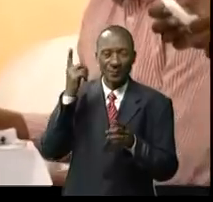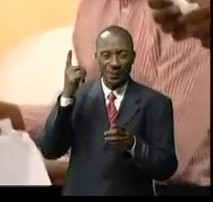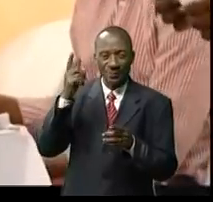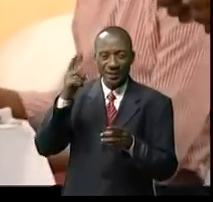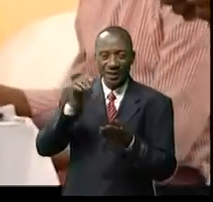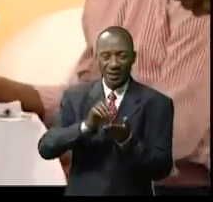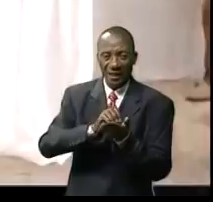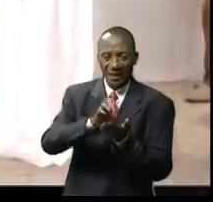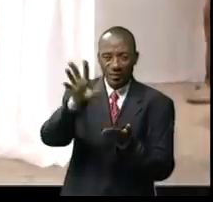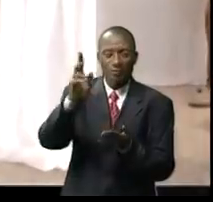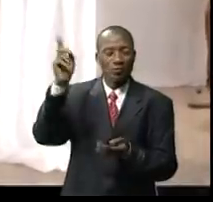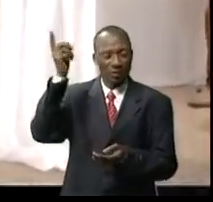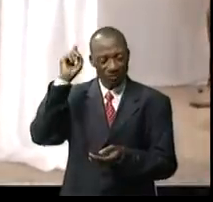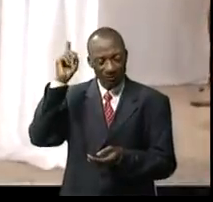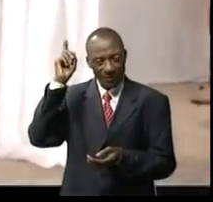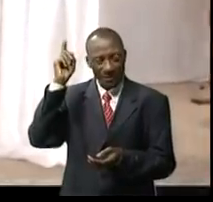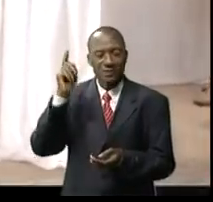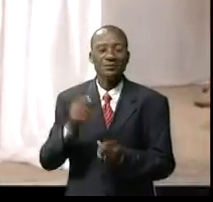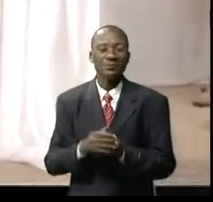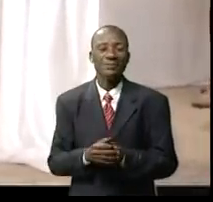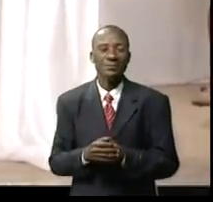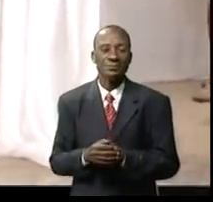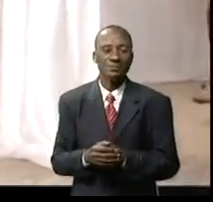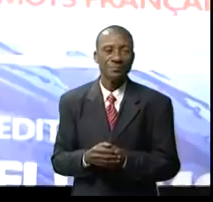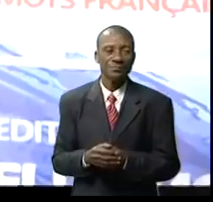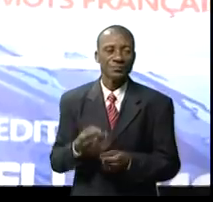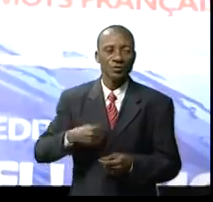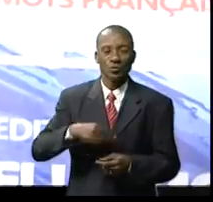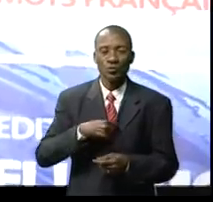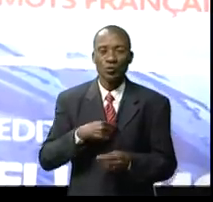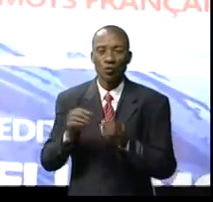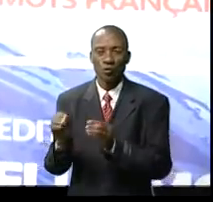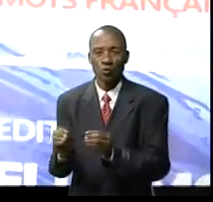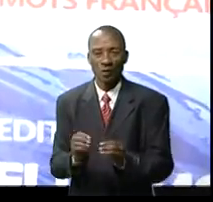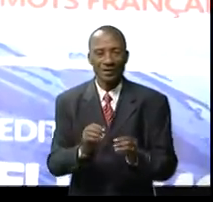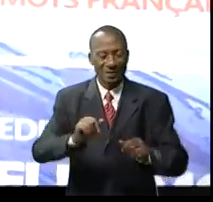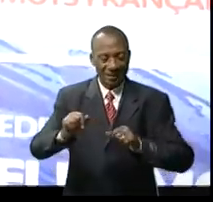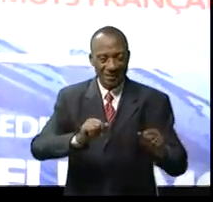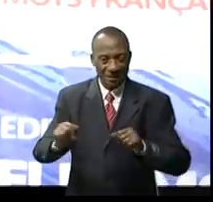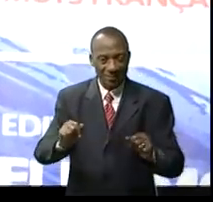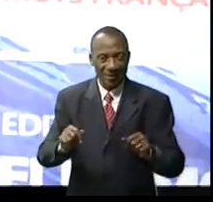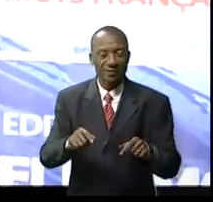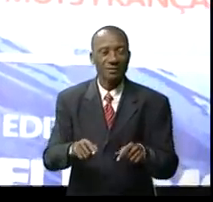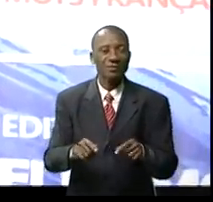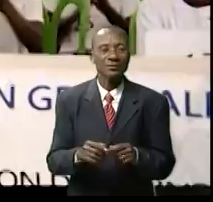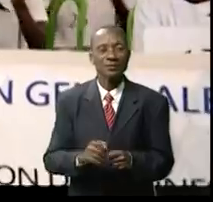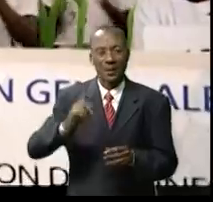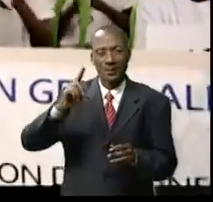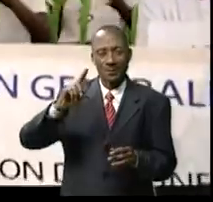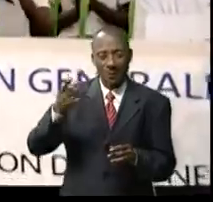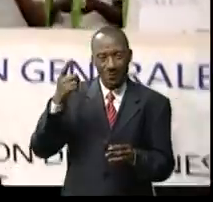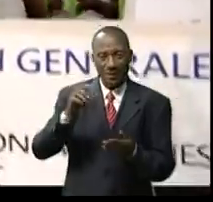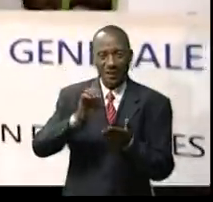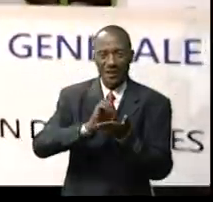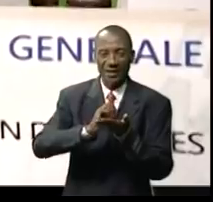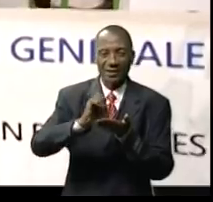mots français « Épelle-moi Moana ». Nous avons organisé ce concours « Épelle-moi Moana » première édition dans le